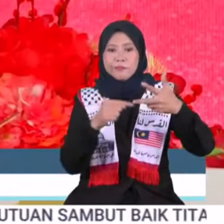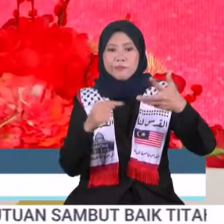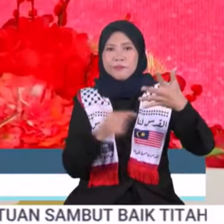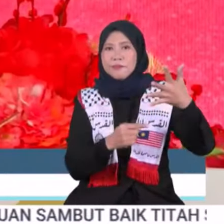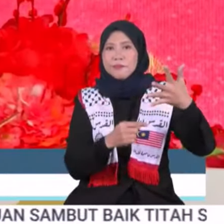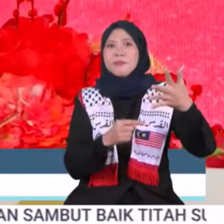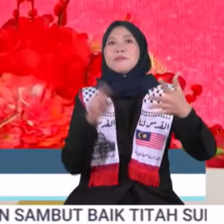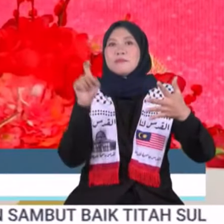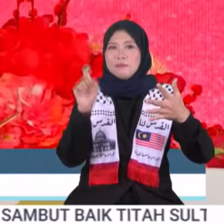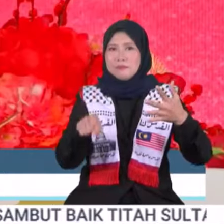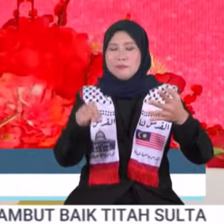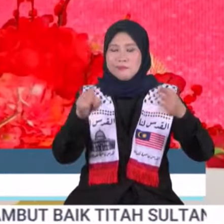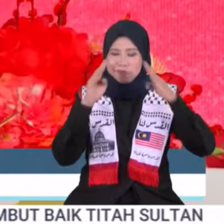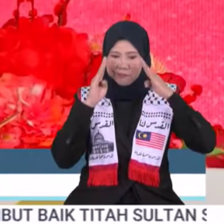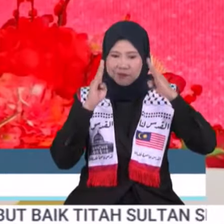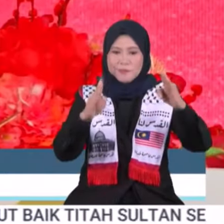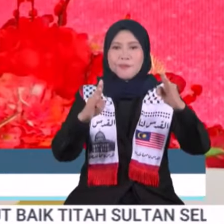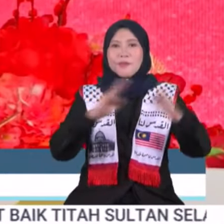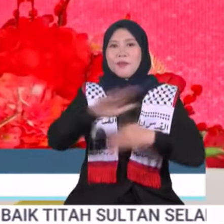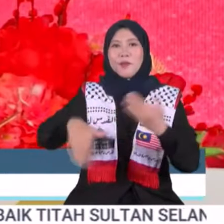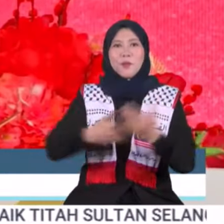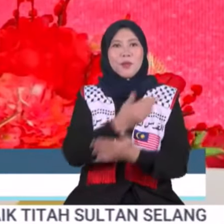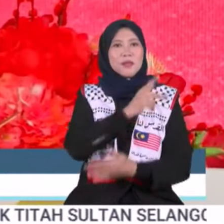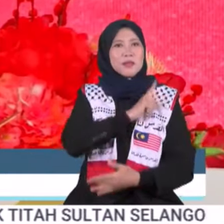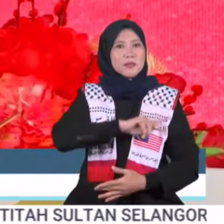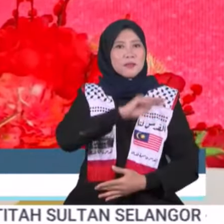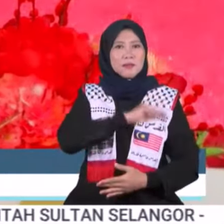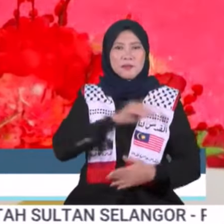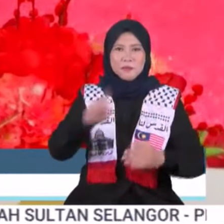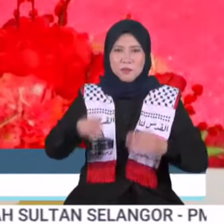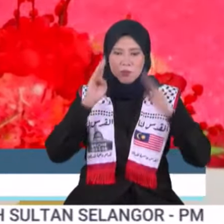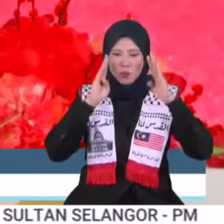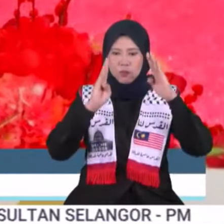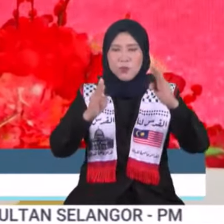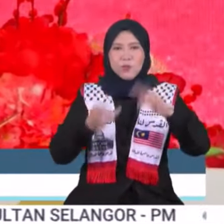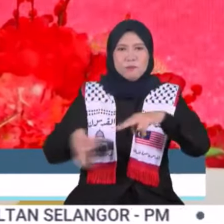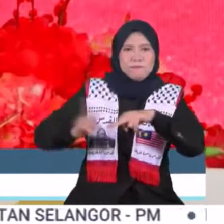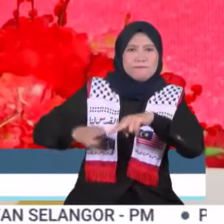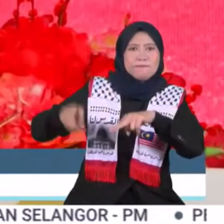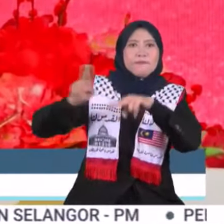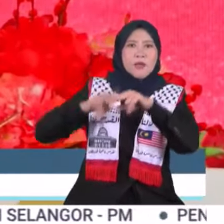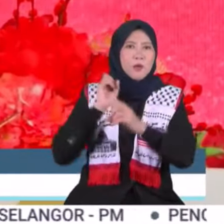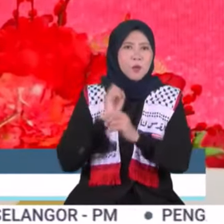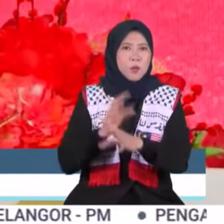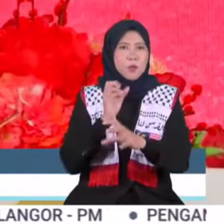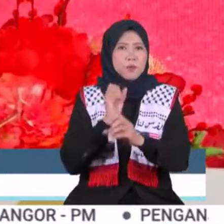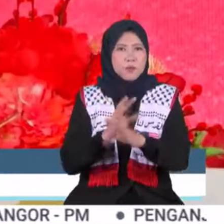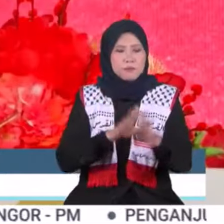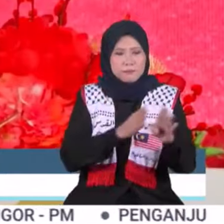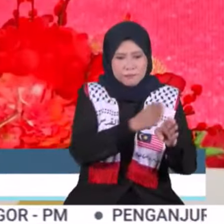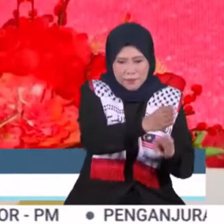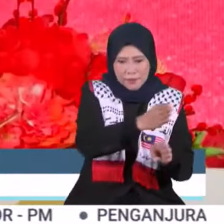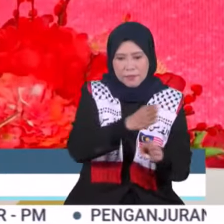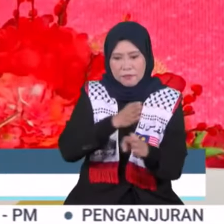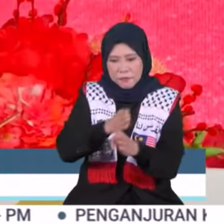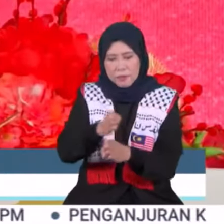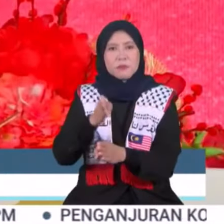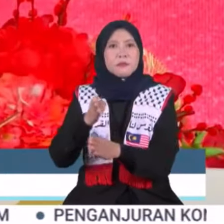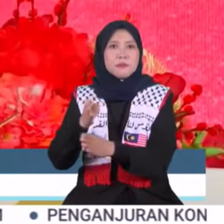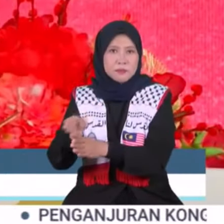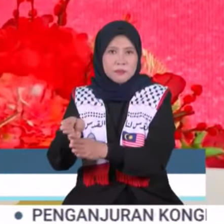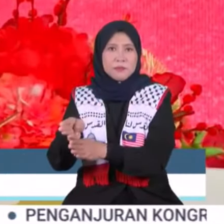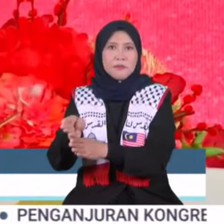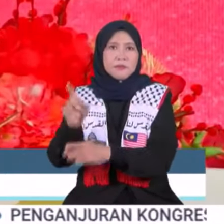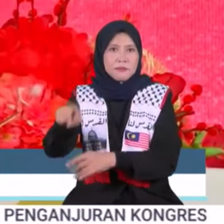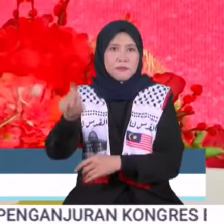penekanan dan semua Kementerian tumpu untuk meningkat usaha dalam bidang-bidang tersebut dan tidak